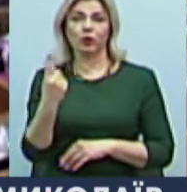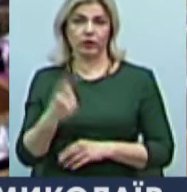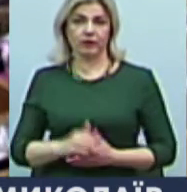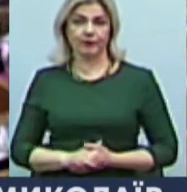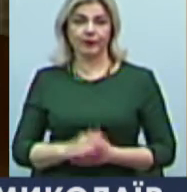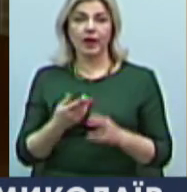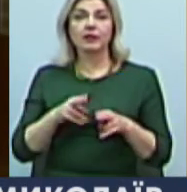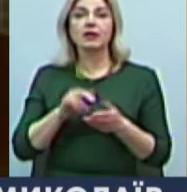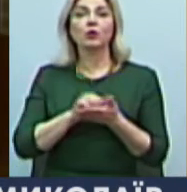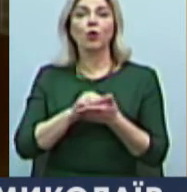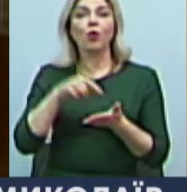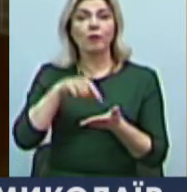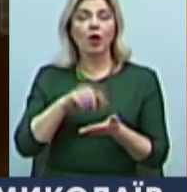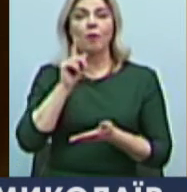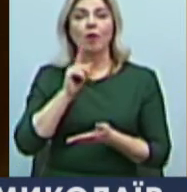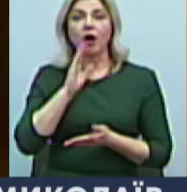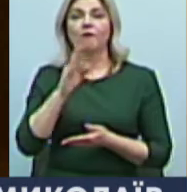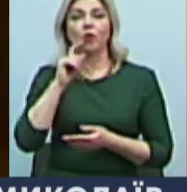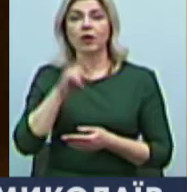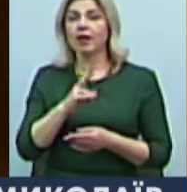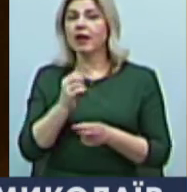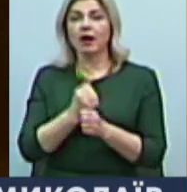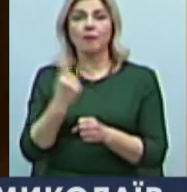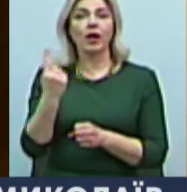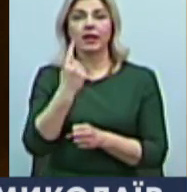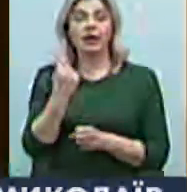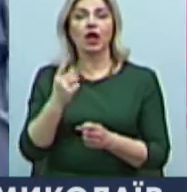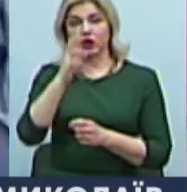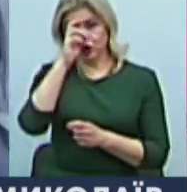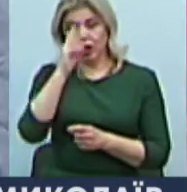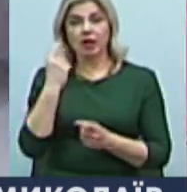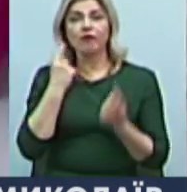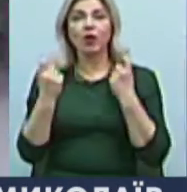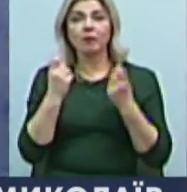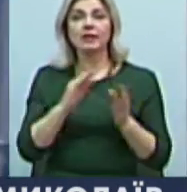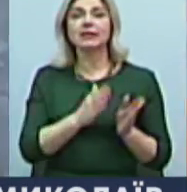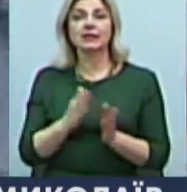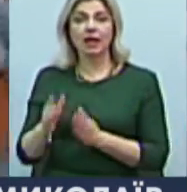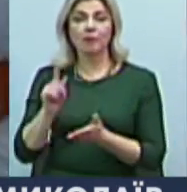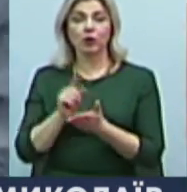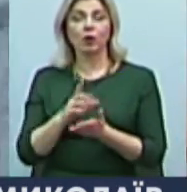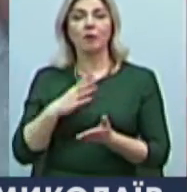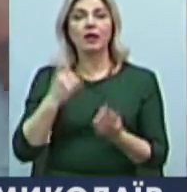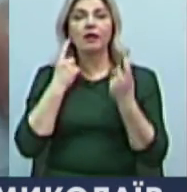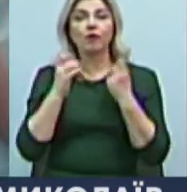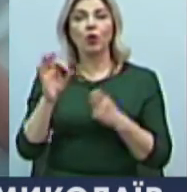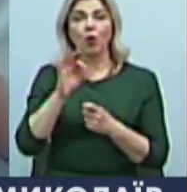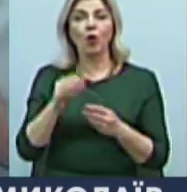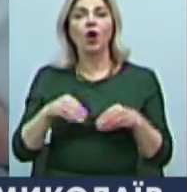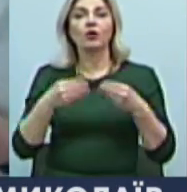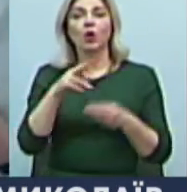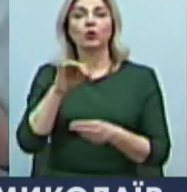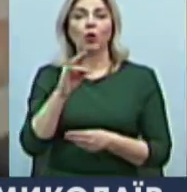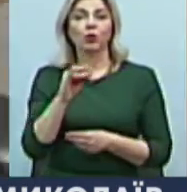Цей документ передбачає, доки в Україні не запрацювала єдина державна інформаційна система, у якій, зокрема, має бути інформація про донорів та